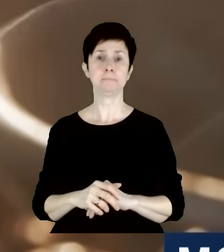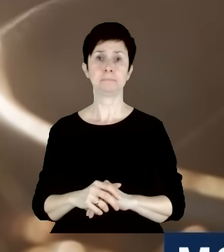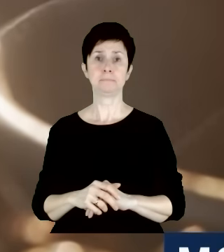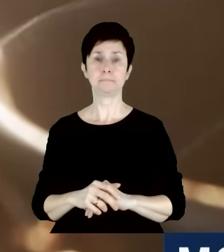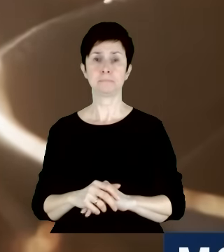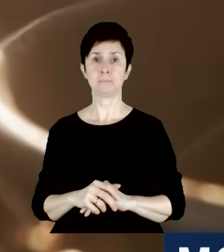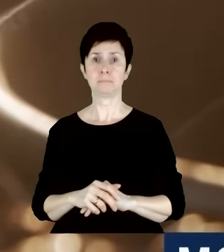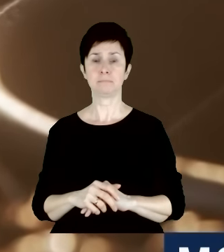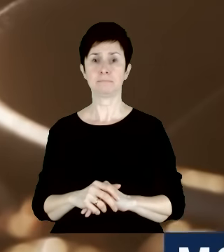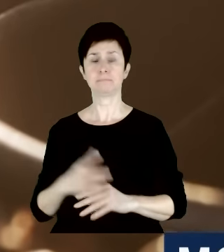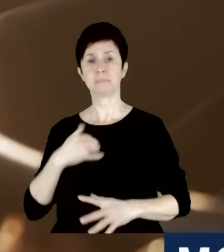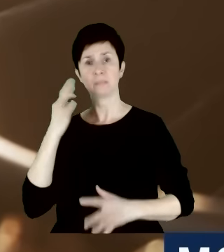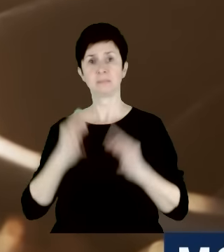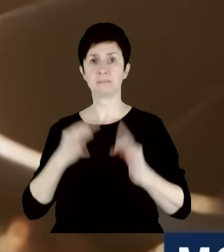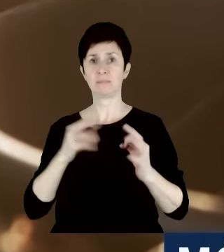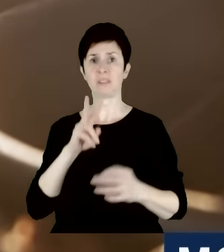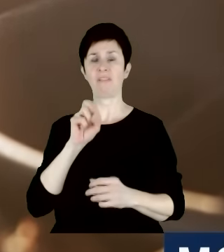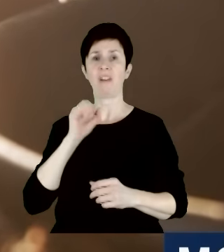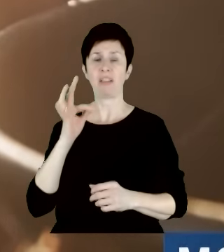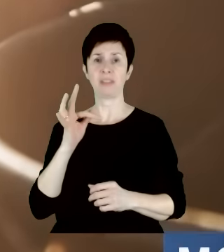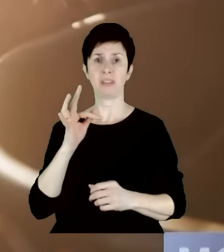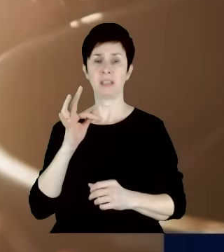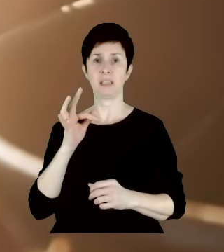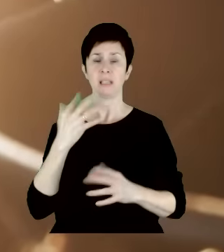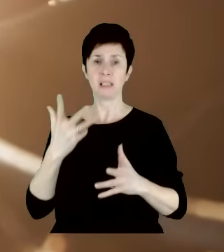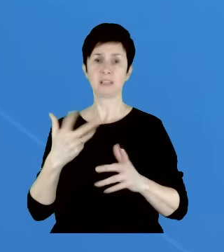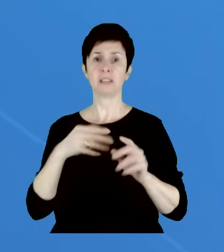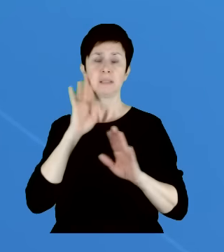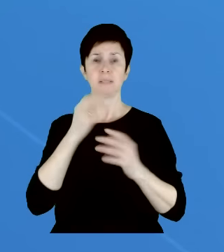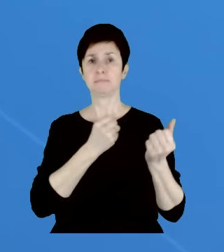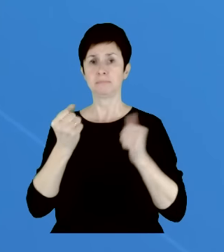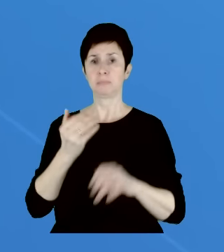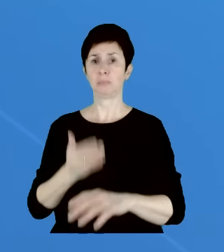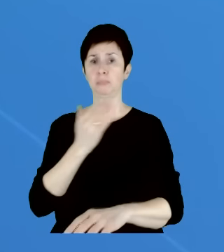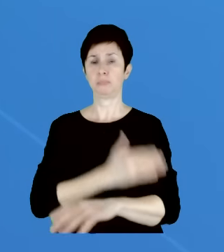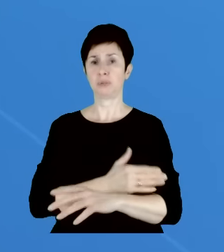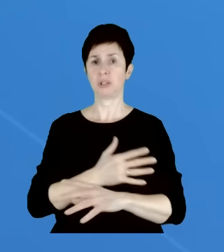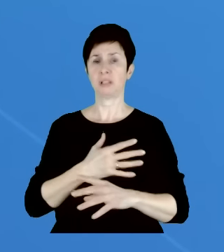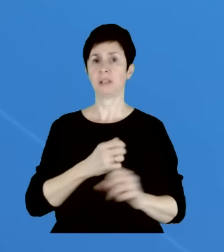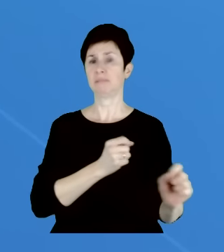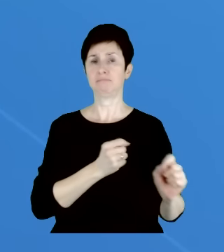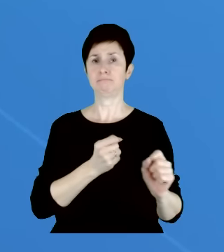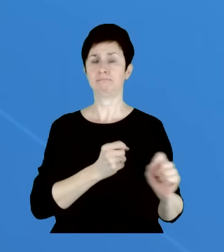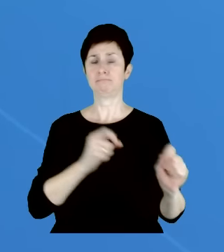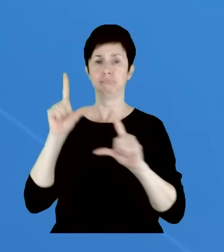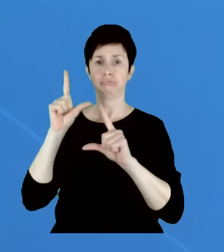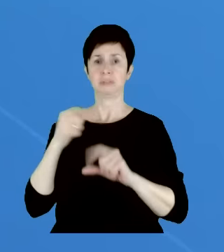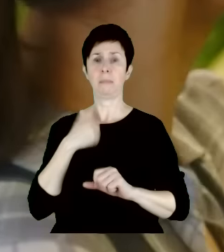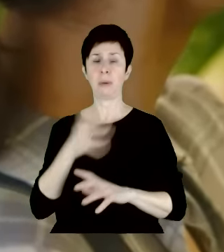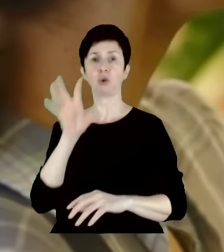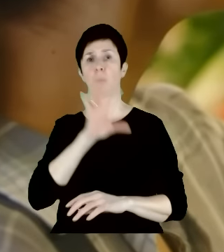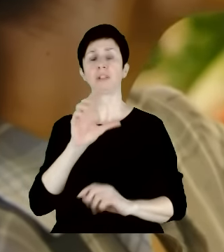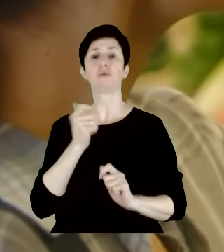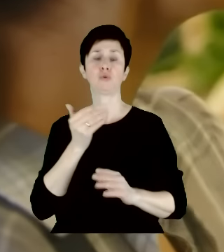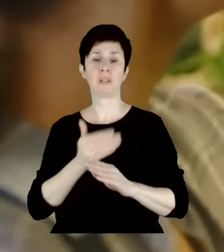na żywność na tym poziomie, który był przed tym wybuchem inflacji. I będziemy obserwowali, co się dalej z tym